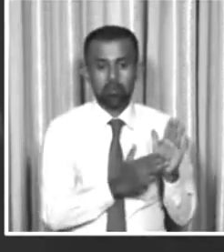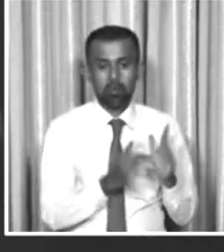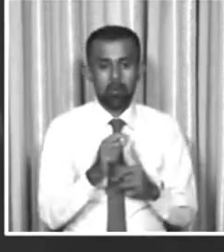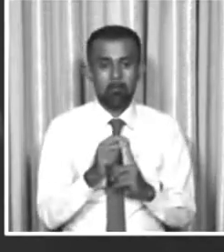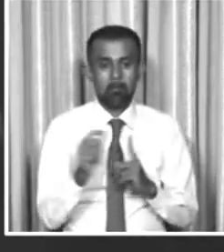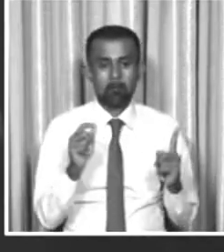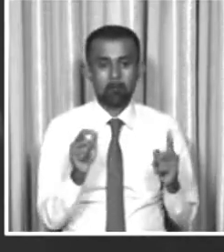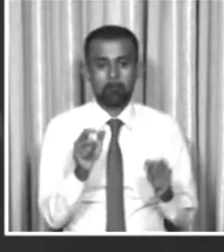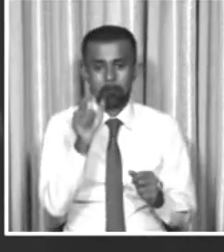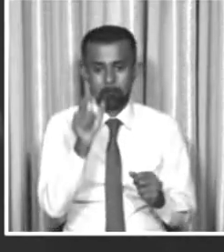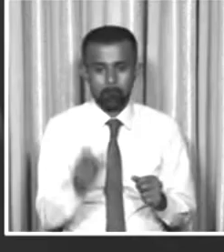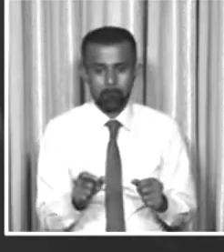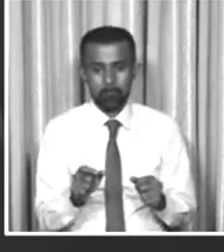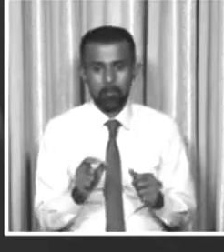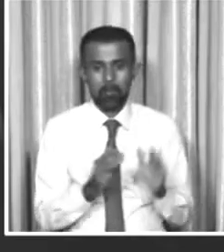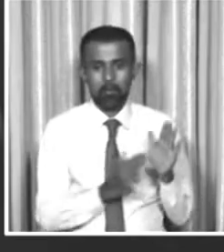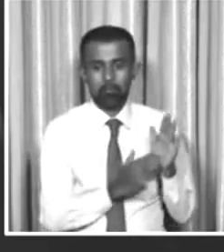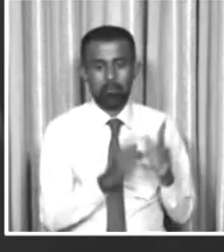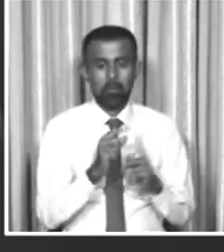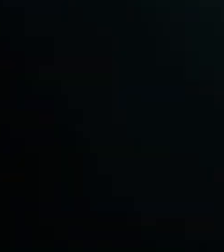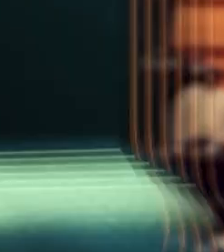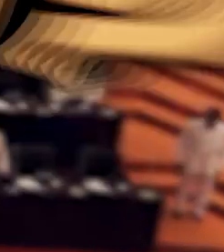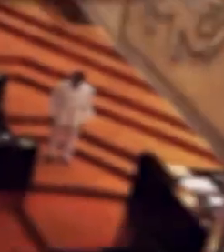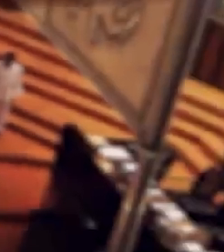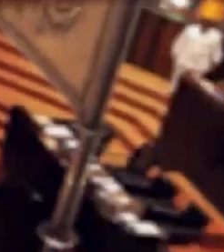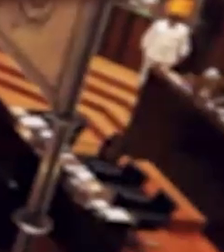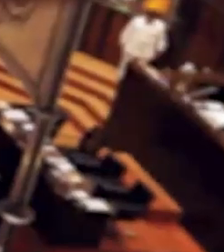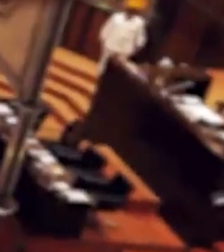මන්ත්‍රීතුමා. මුජිබ රහමාන් මන්ත්‍රීවරයා